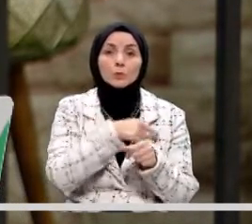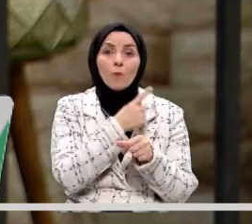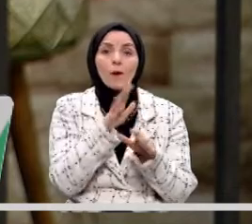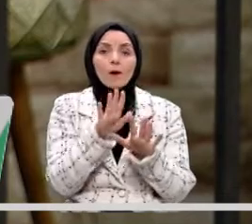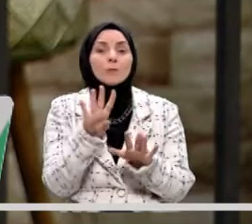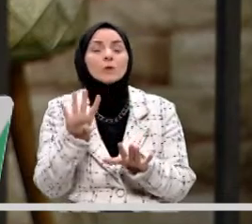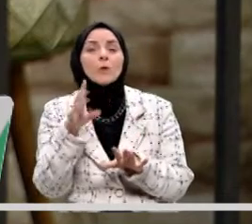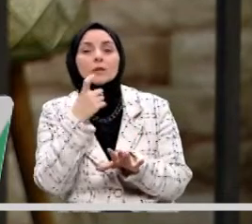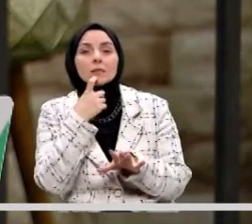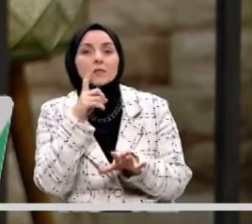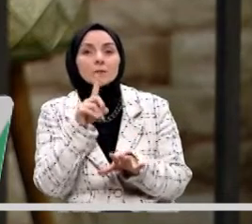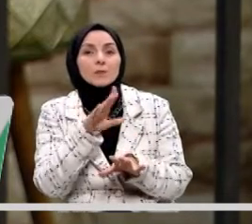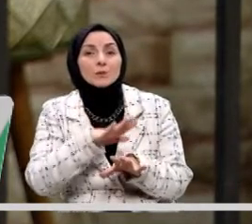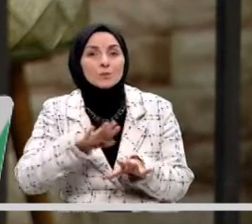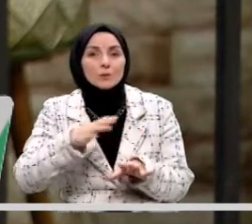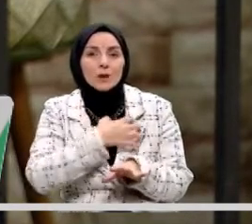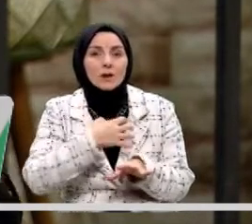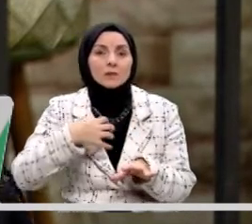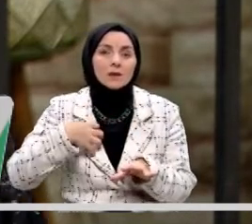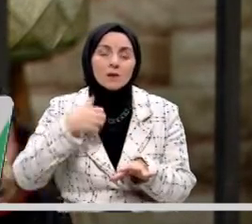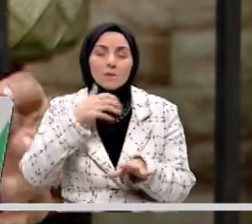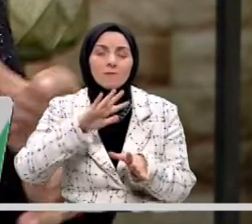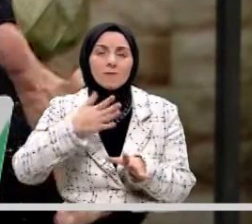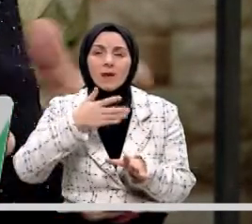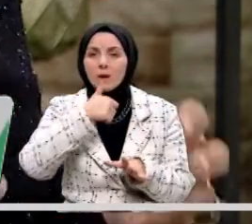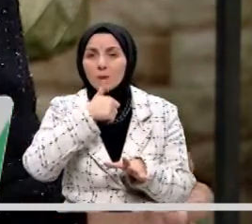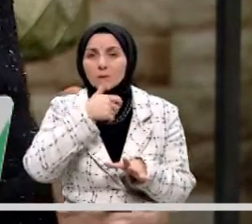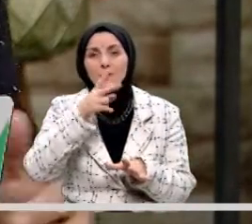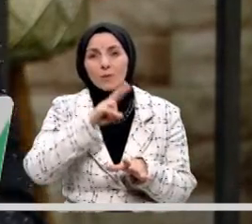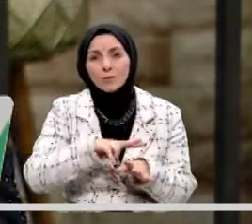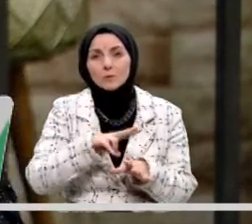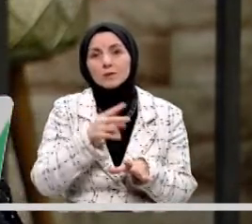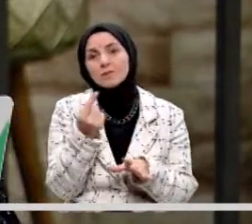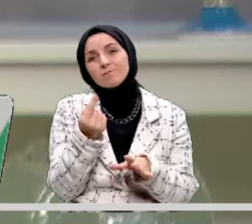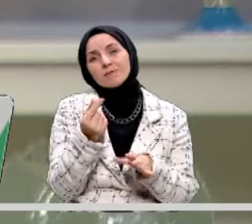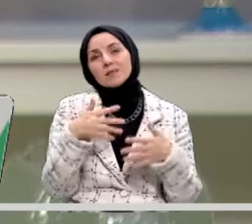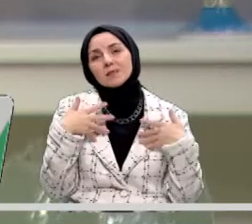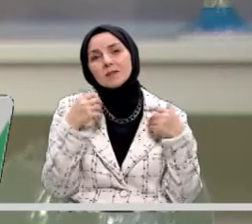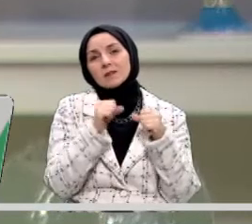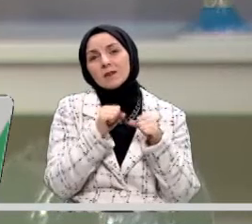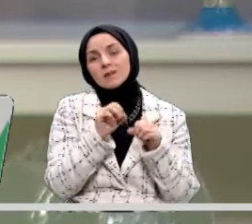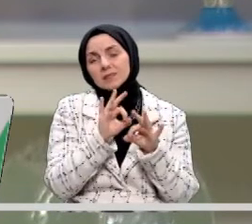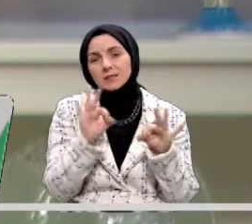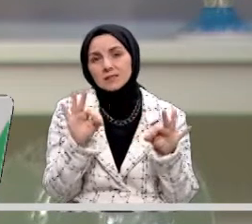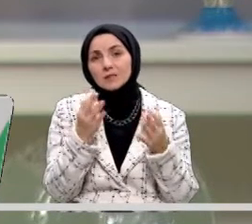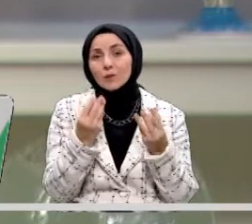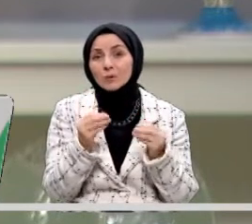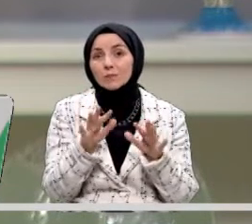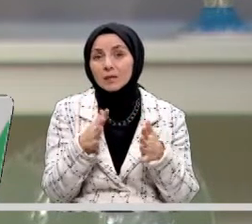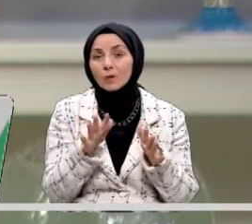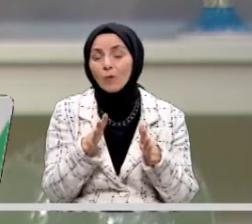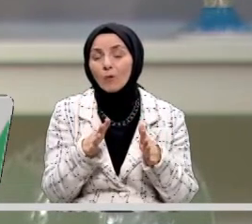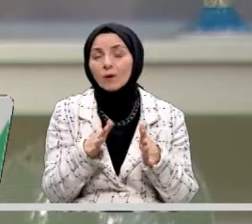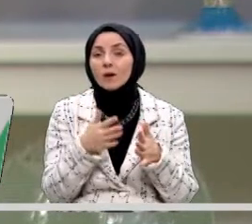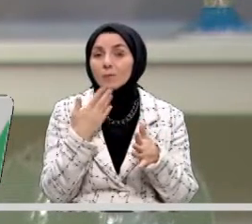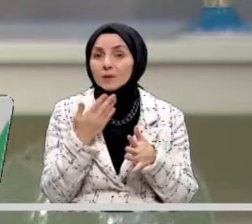Eğer böyle bir duyguyla karşılaştıysa daha sağlıksız bir ortamda karşılaşıyor Allah korusun taciz Ne diyorsunuz